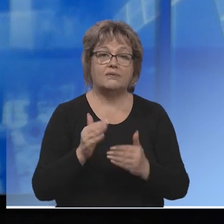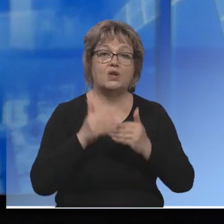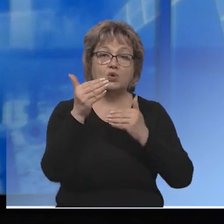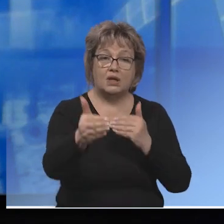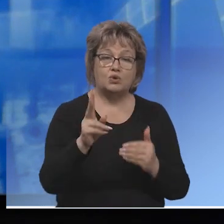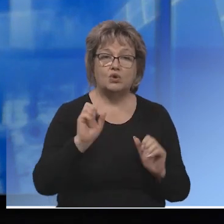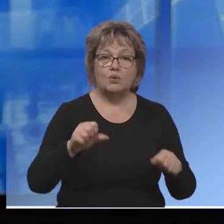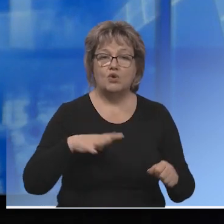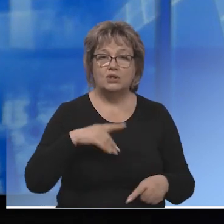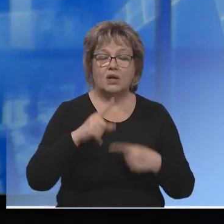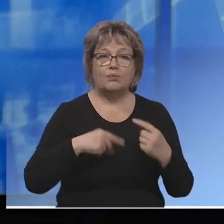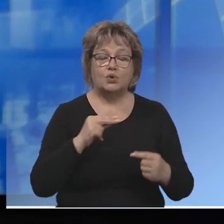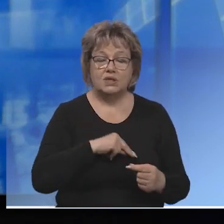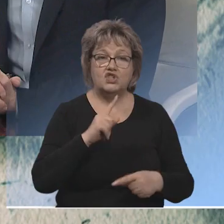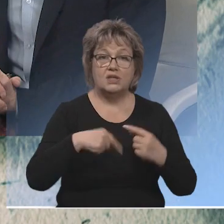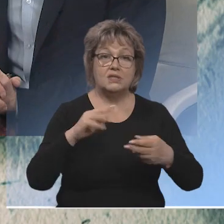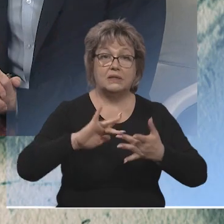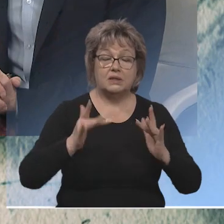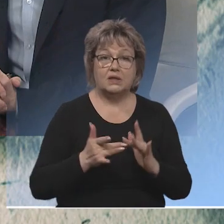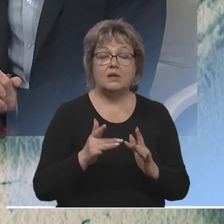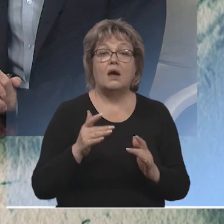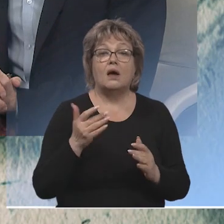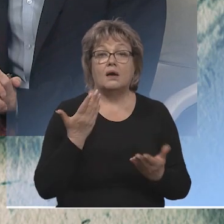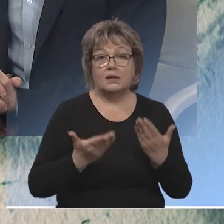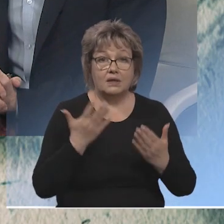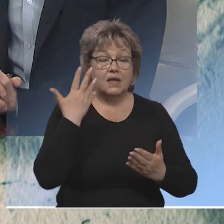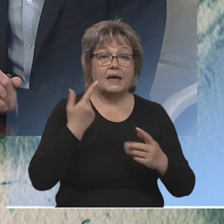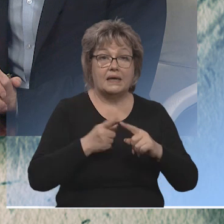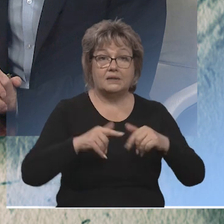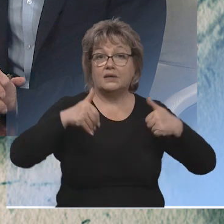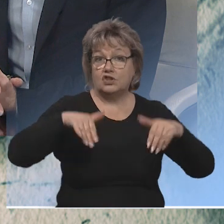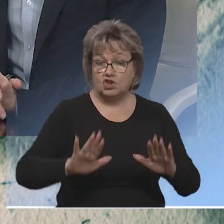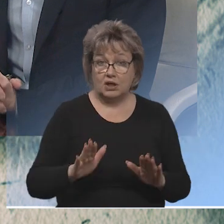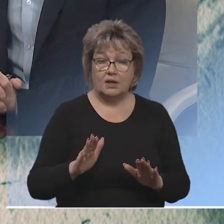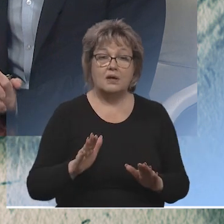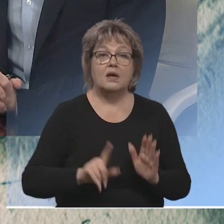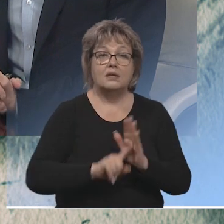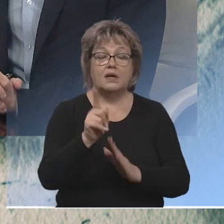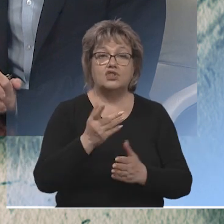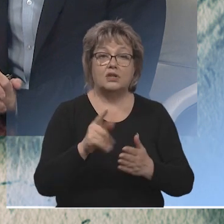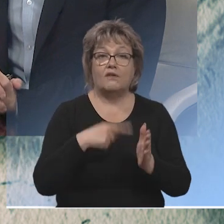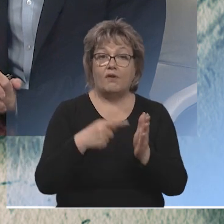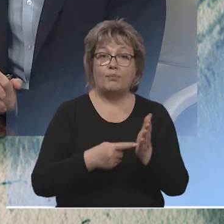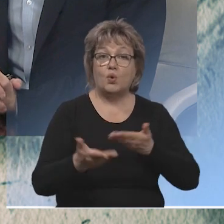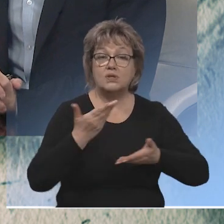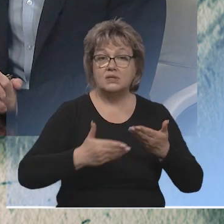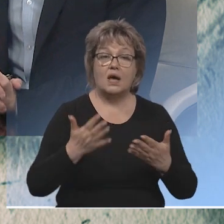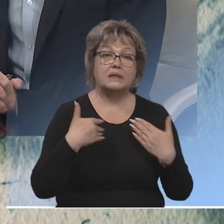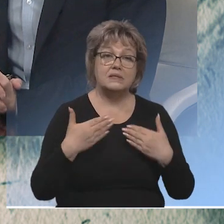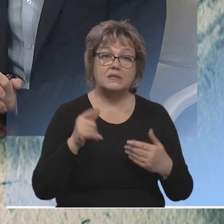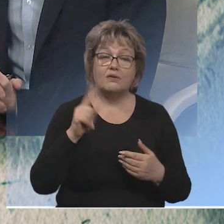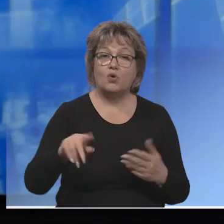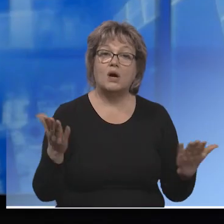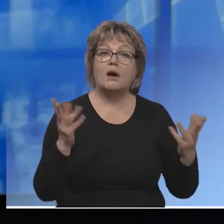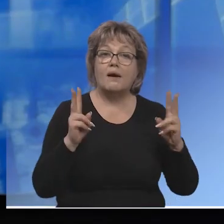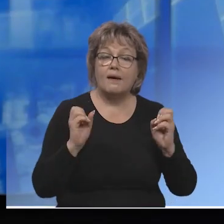на удаленке, а кто может работать офлайн. Когда с этим более-менее разобрались, пошел достаточно большой поток вопросов